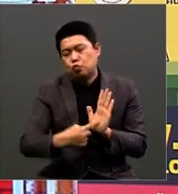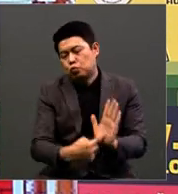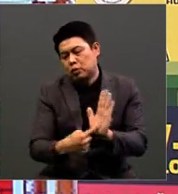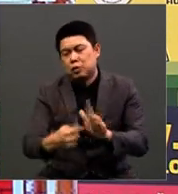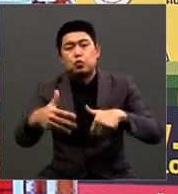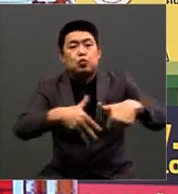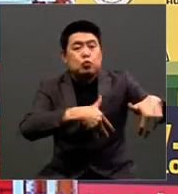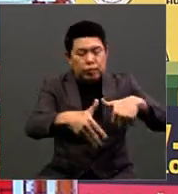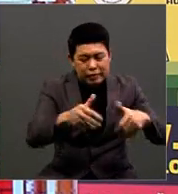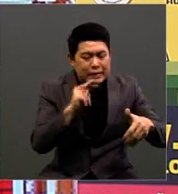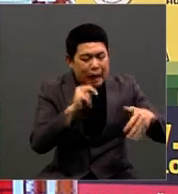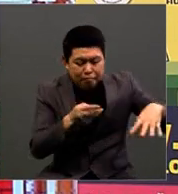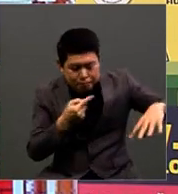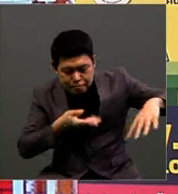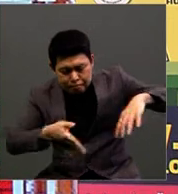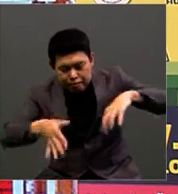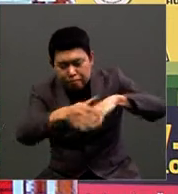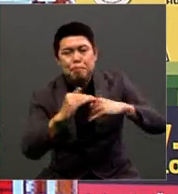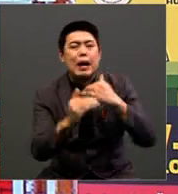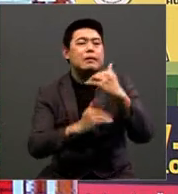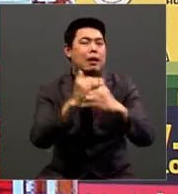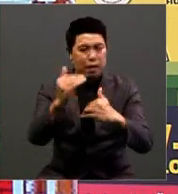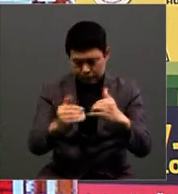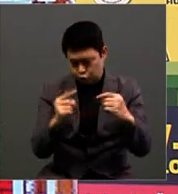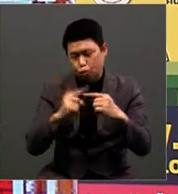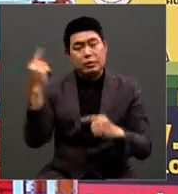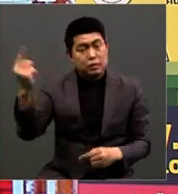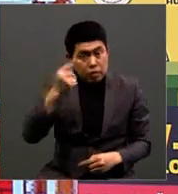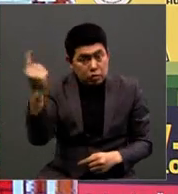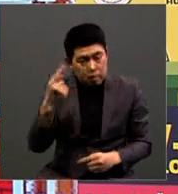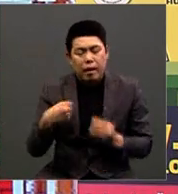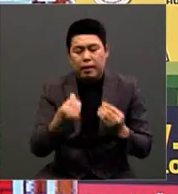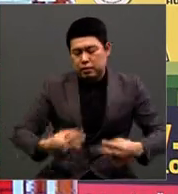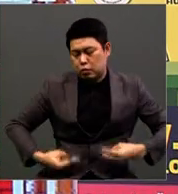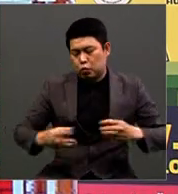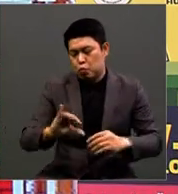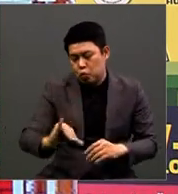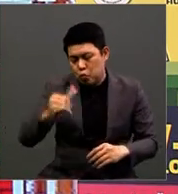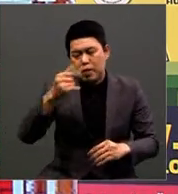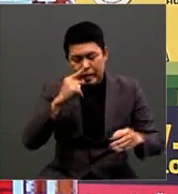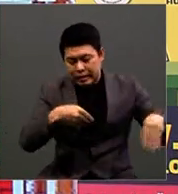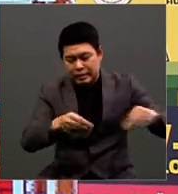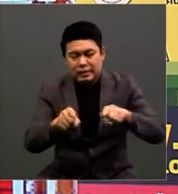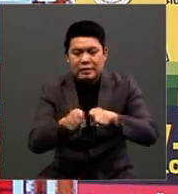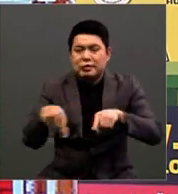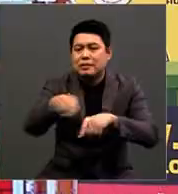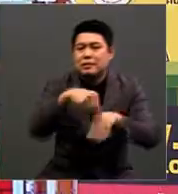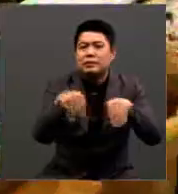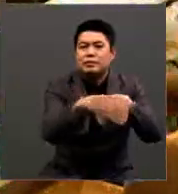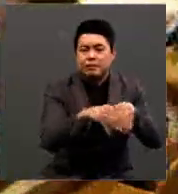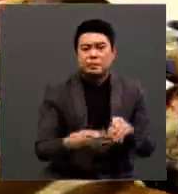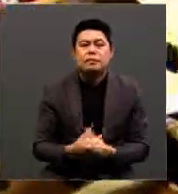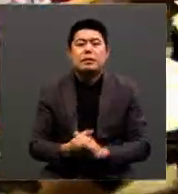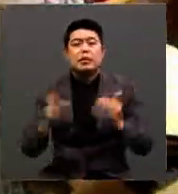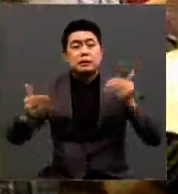ชุมชนที่มีแม่น้ำล้อมรอบพัฒนาให้เป็นพื้นที่ท่องเที่ยวยกระดับคุณภาพชีวิตของคนที่อยู่ในพื้นที่ครับโดย